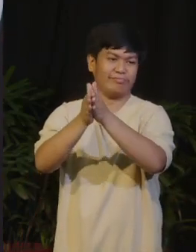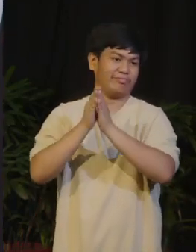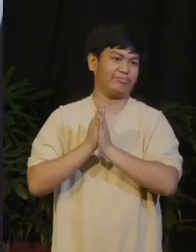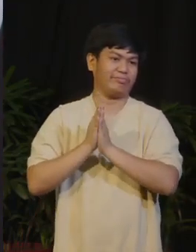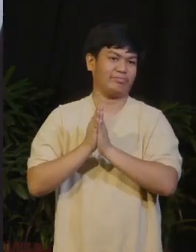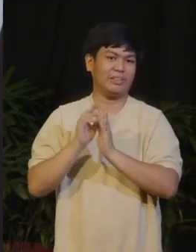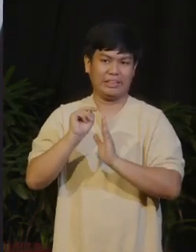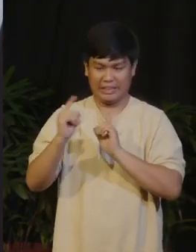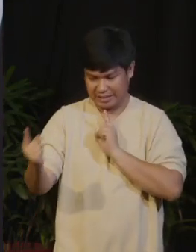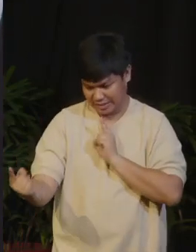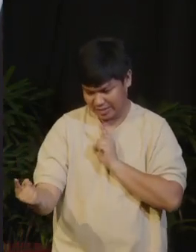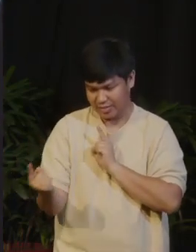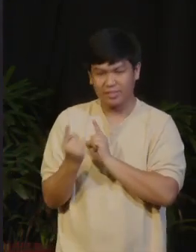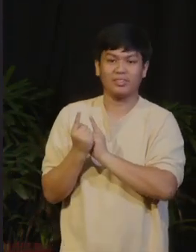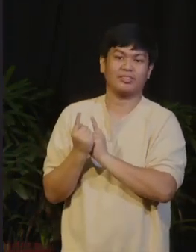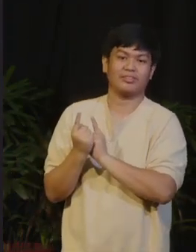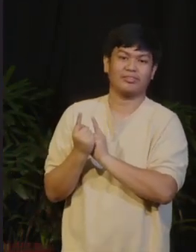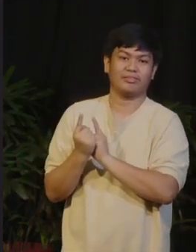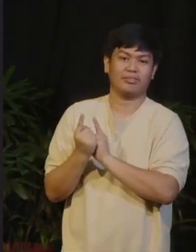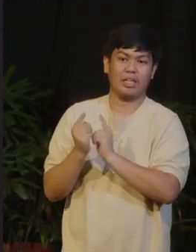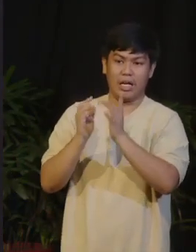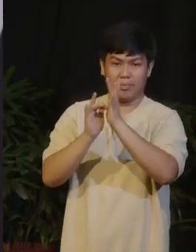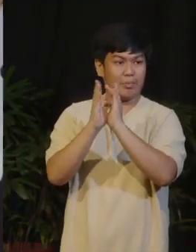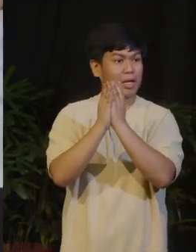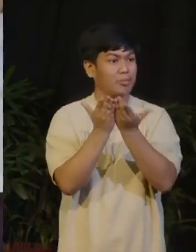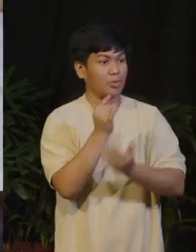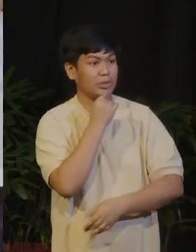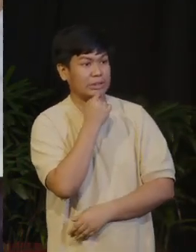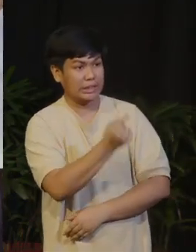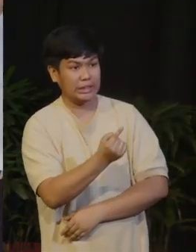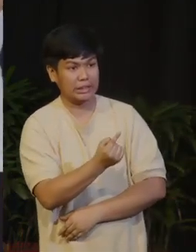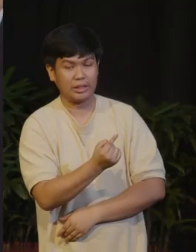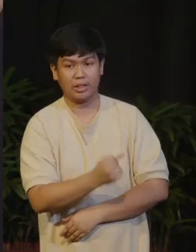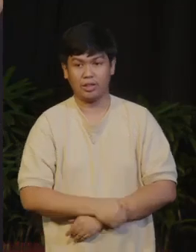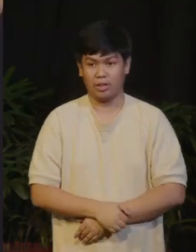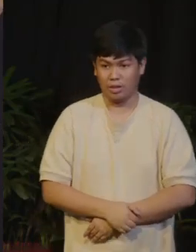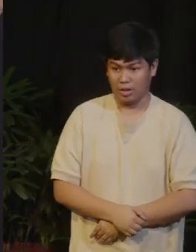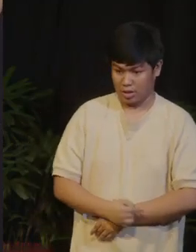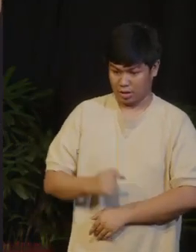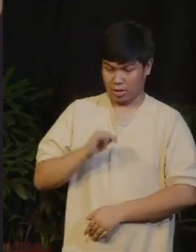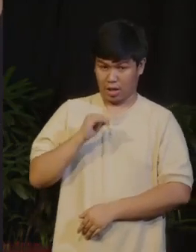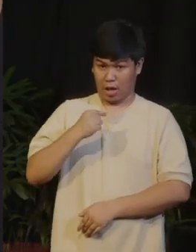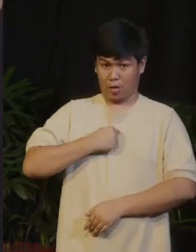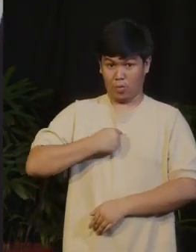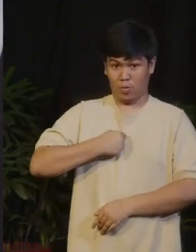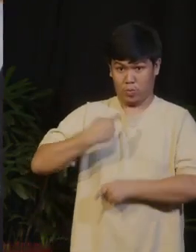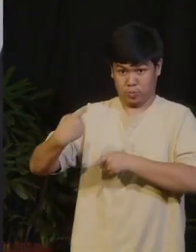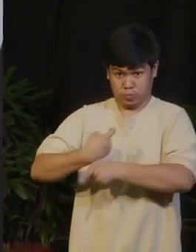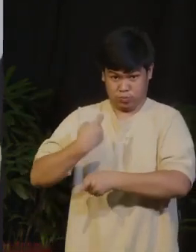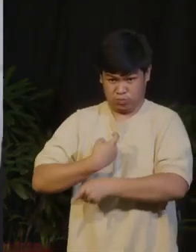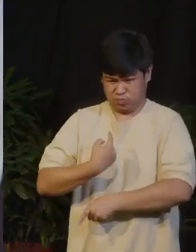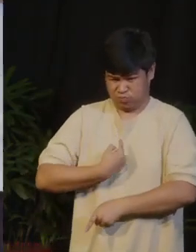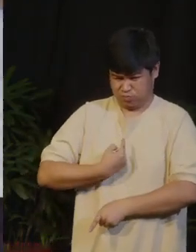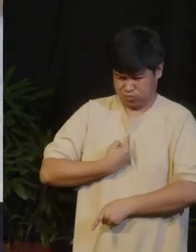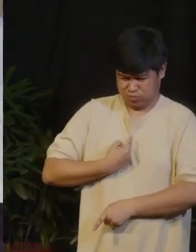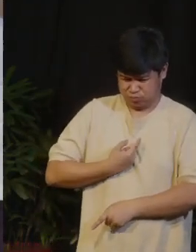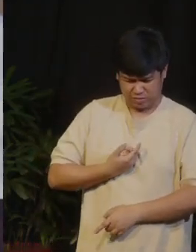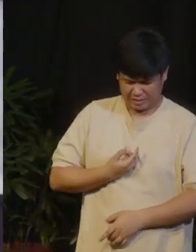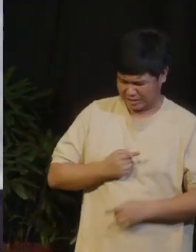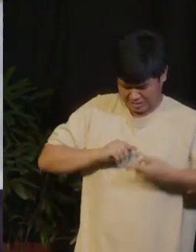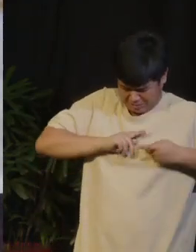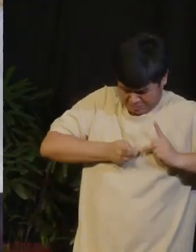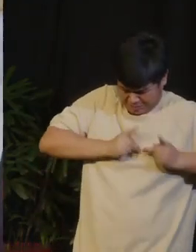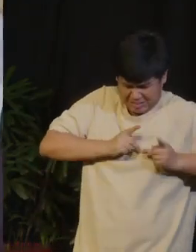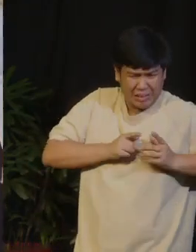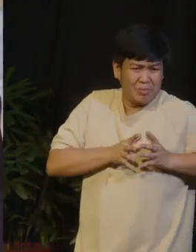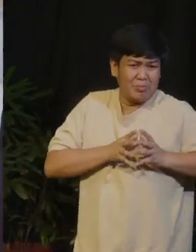sa kanila. In fact, ang Biblia sinasabi, kahit na ikaw ang nasaktan, kung minsan kailangan ikaw ang lumapit.